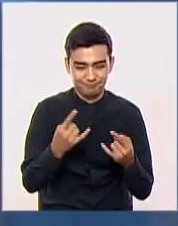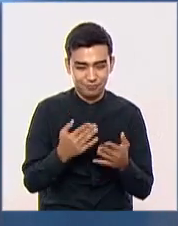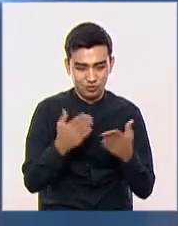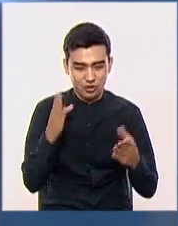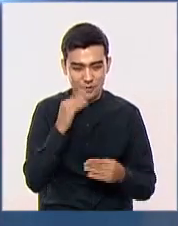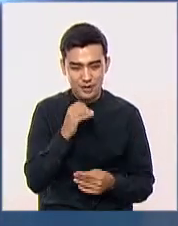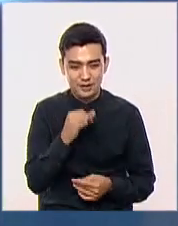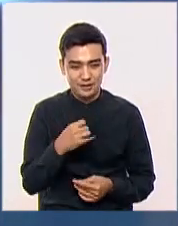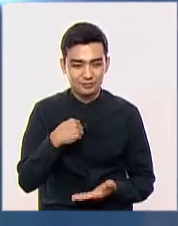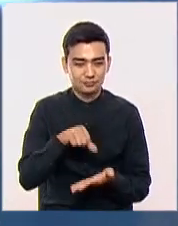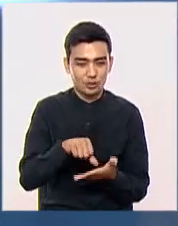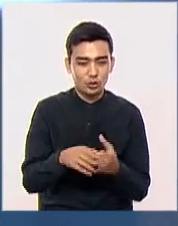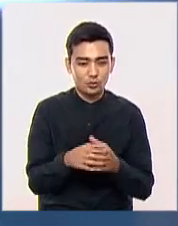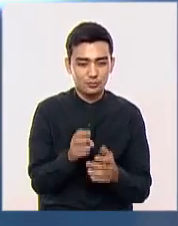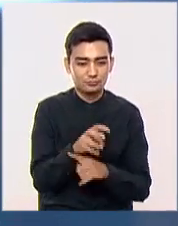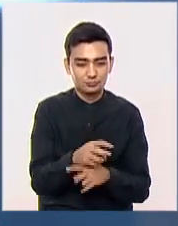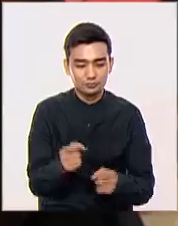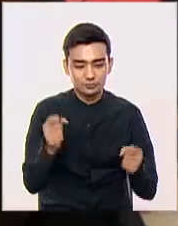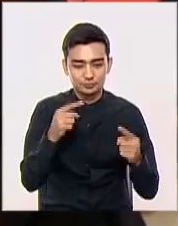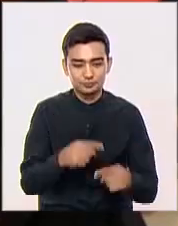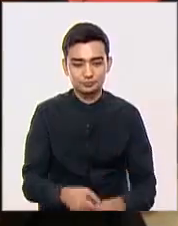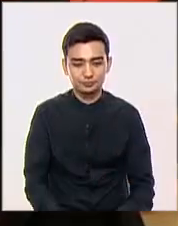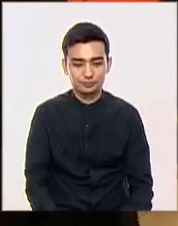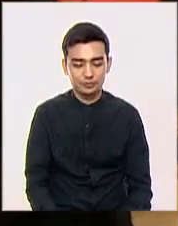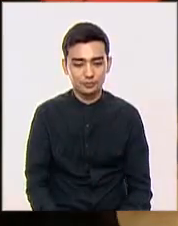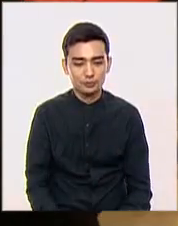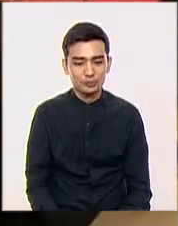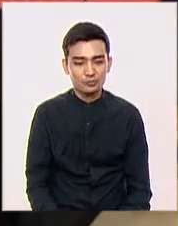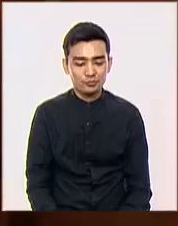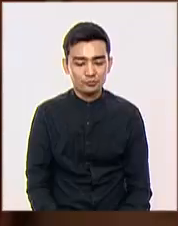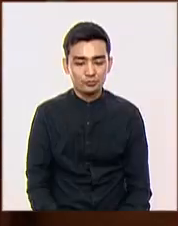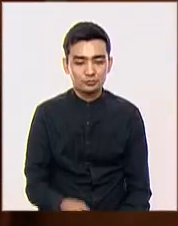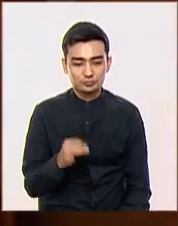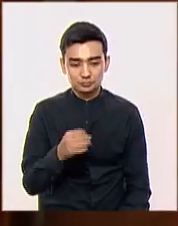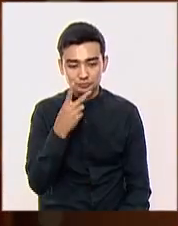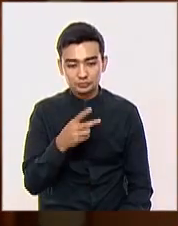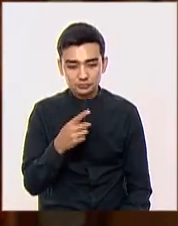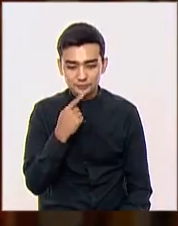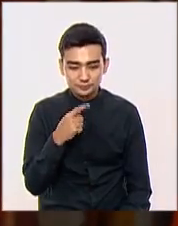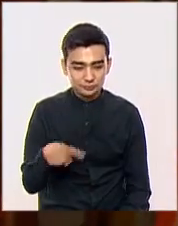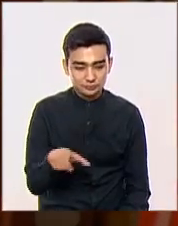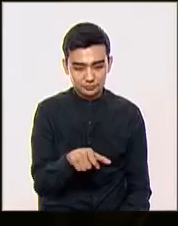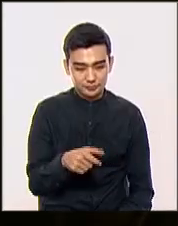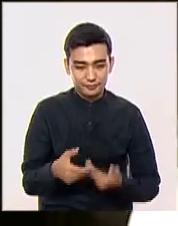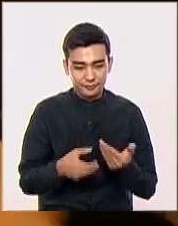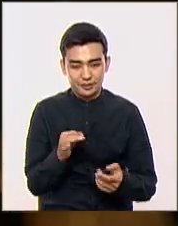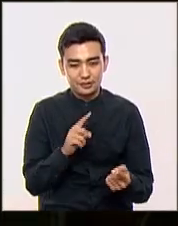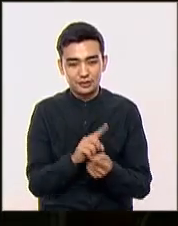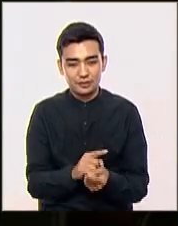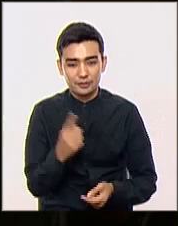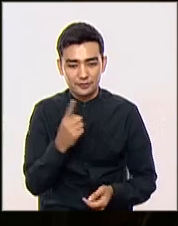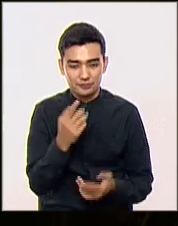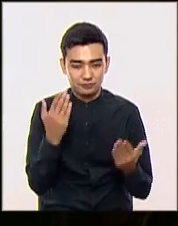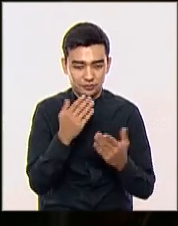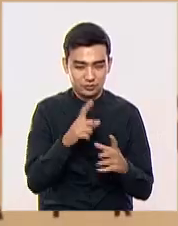побывала и наша съемочная группа. Вот так с настоящей красной ковровой дорожкой встречали первых